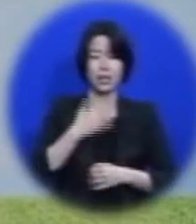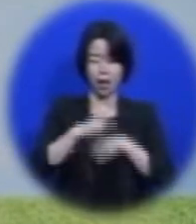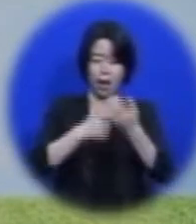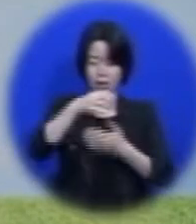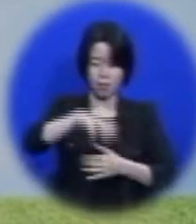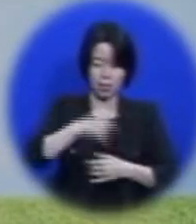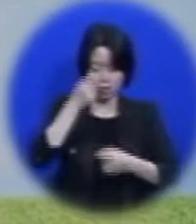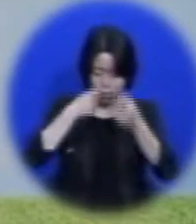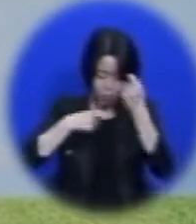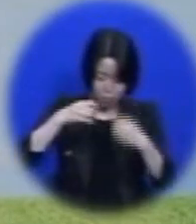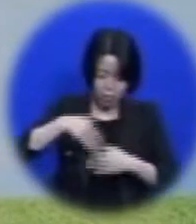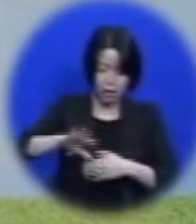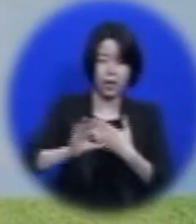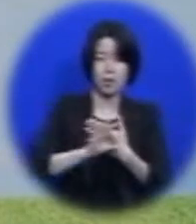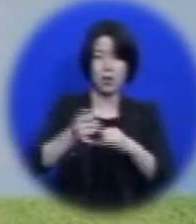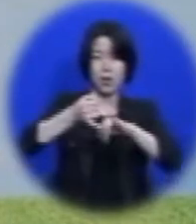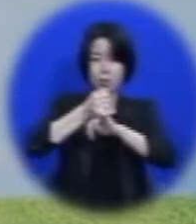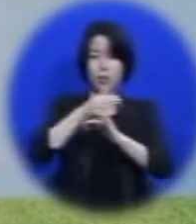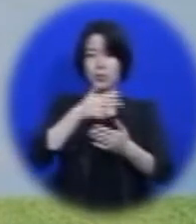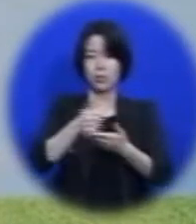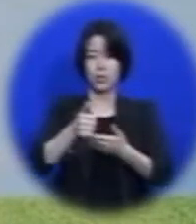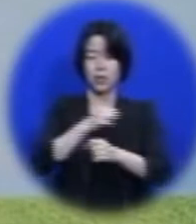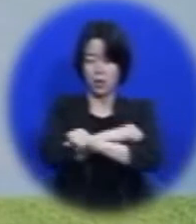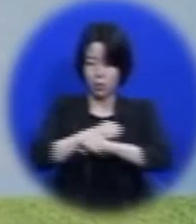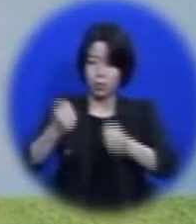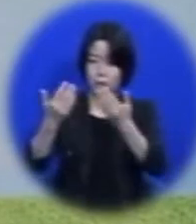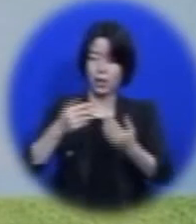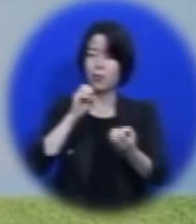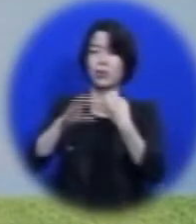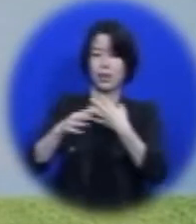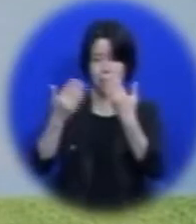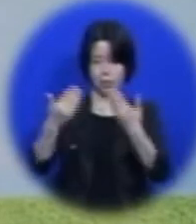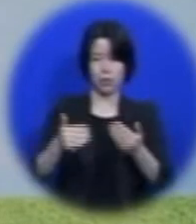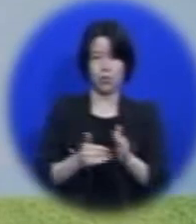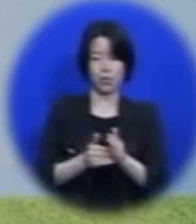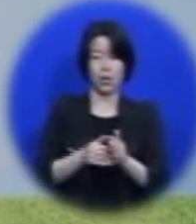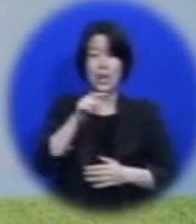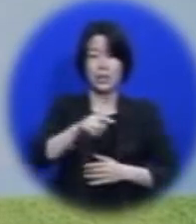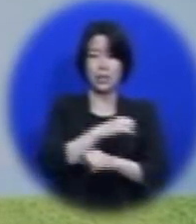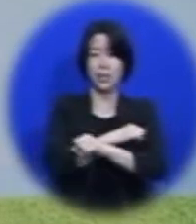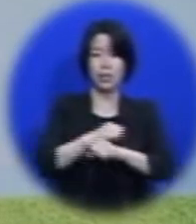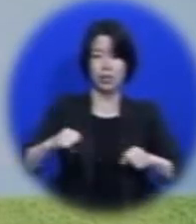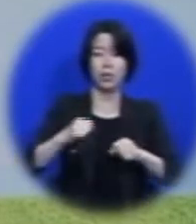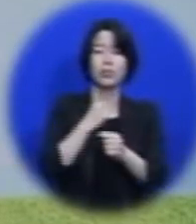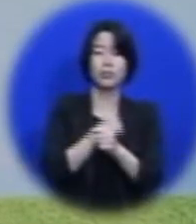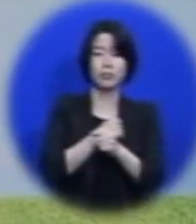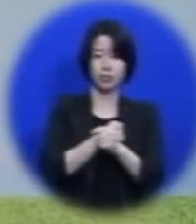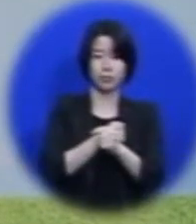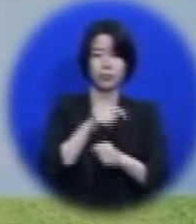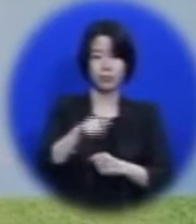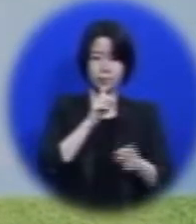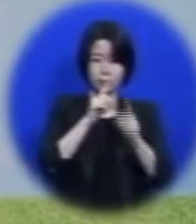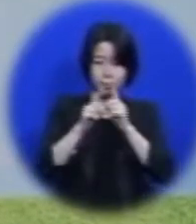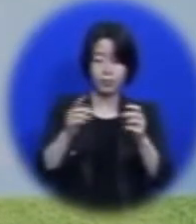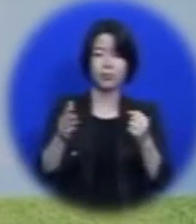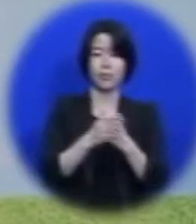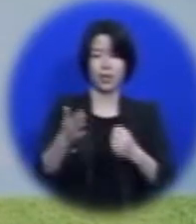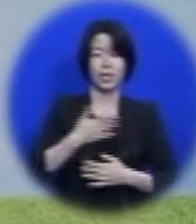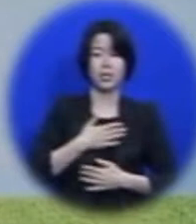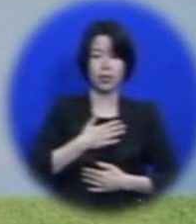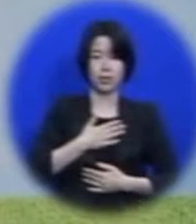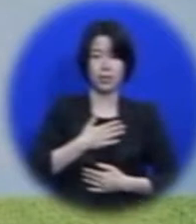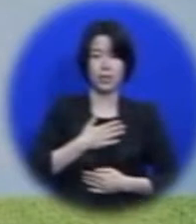눈물로 나가면 반드시 주님은 용서한다고 응답하셨습니다. 그리고 그 용서하신다는 그 말씀 때문에